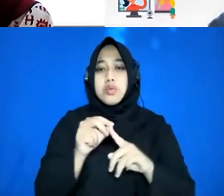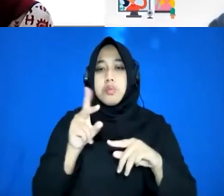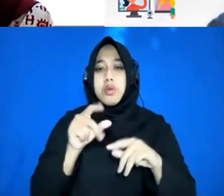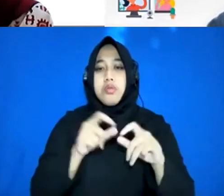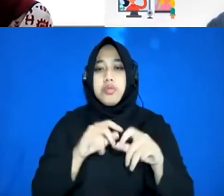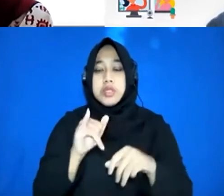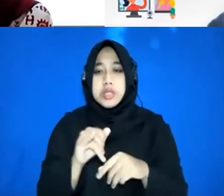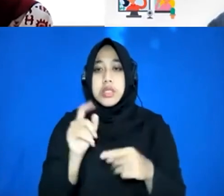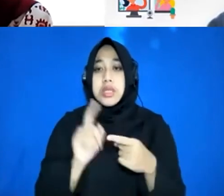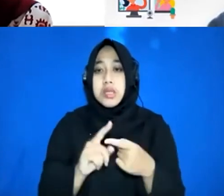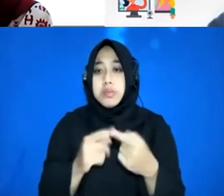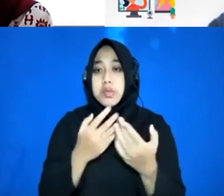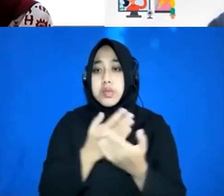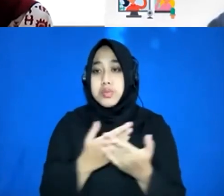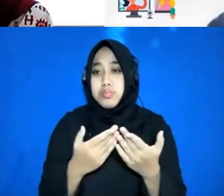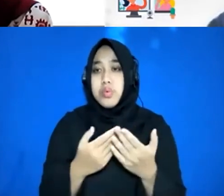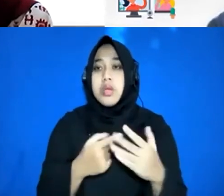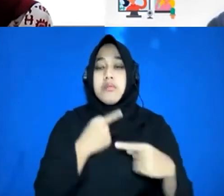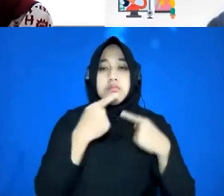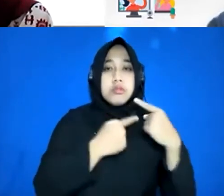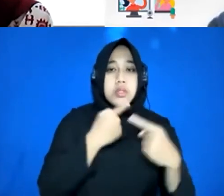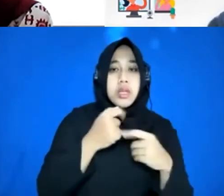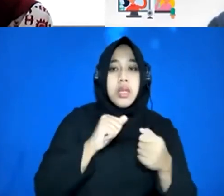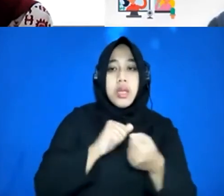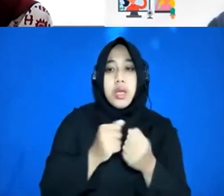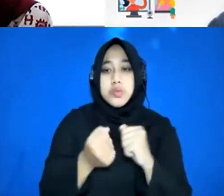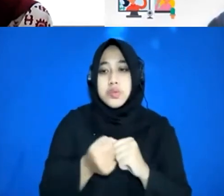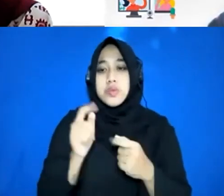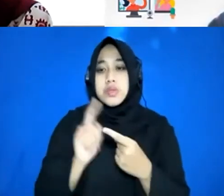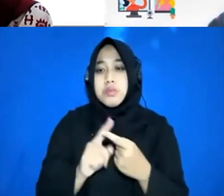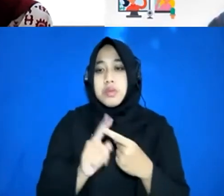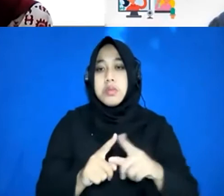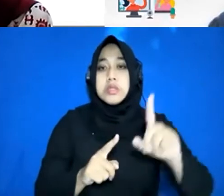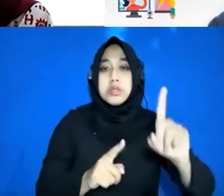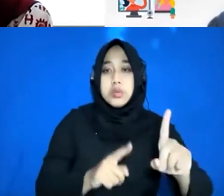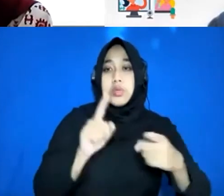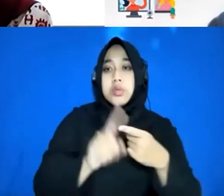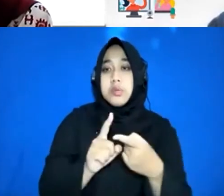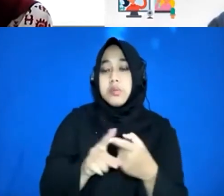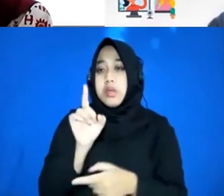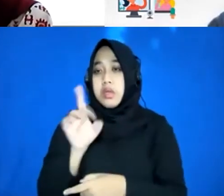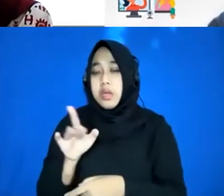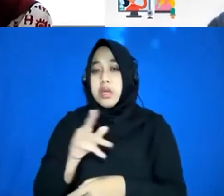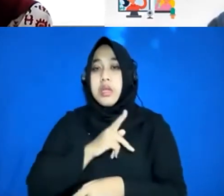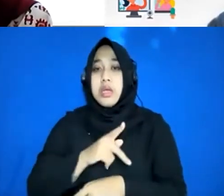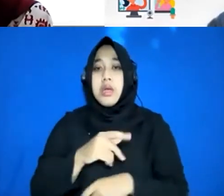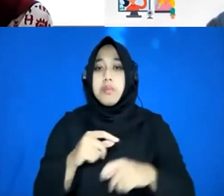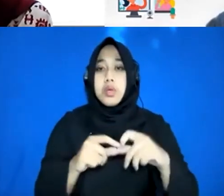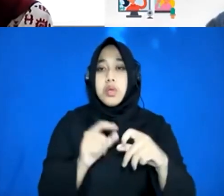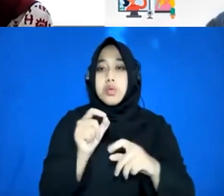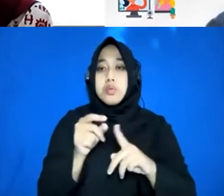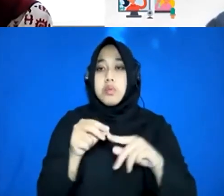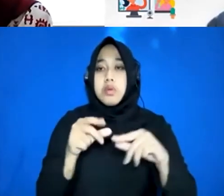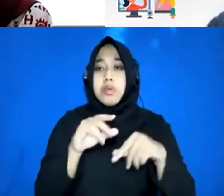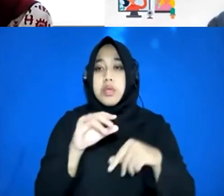nanti teman-teman saling sharing kasus antara teman-teman satu dengan yang lain, dan kami sebagai supervisor juga